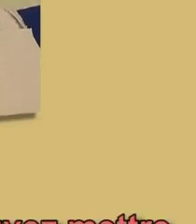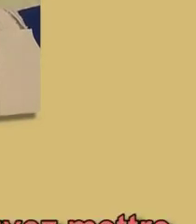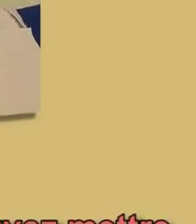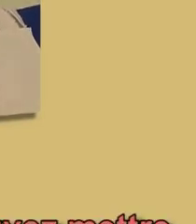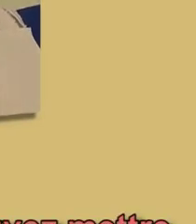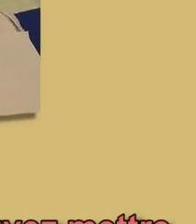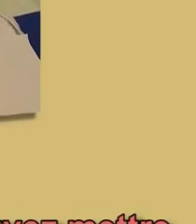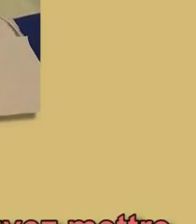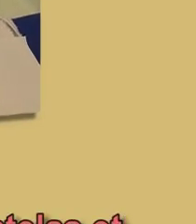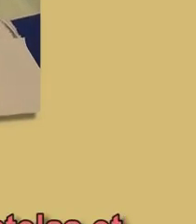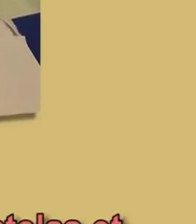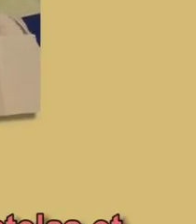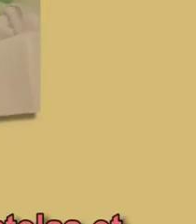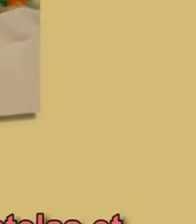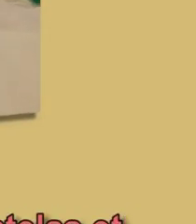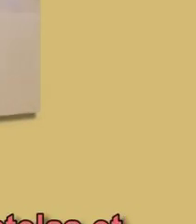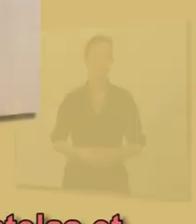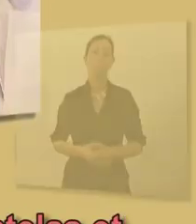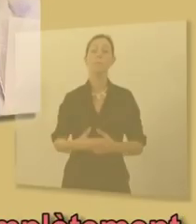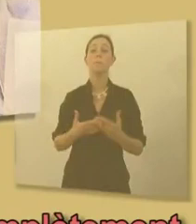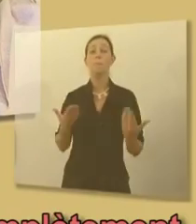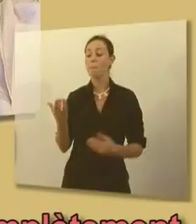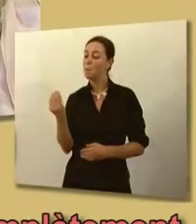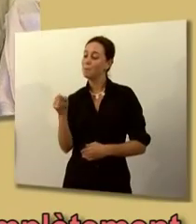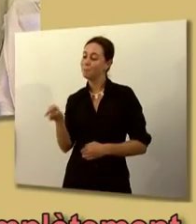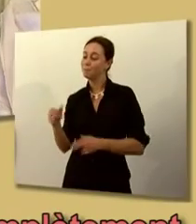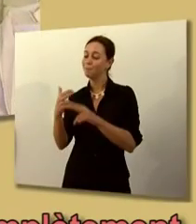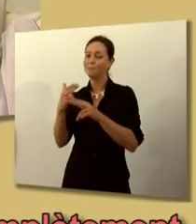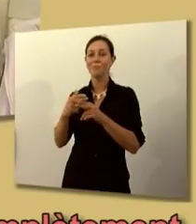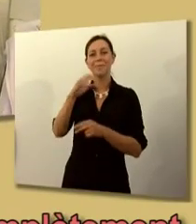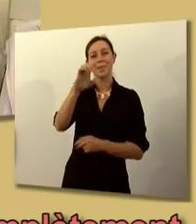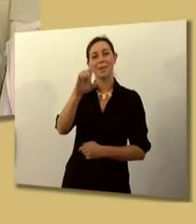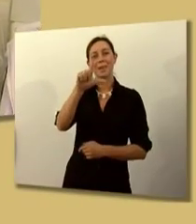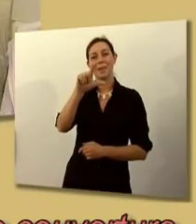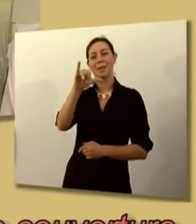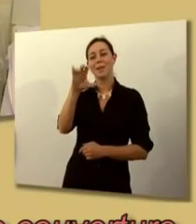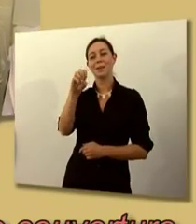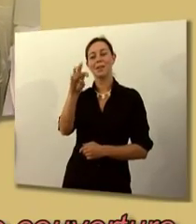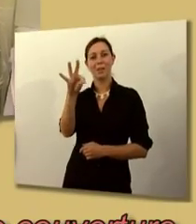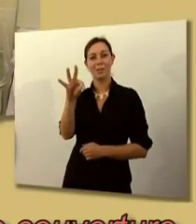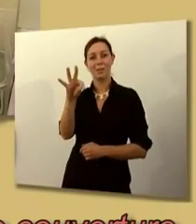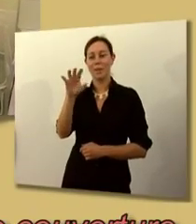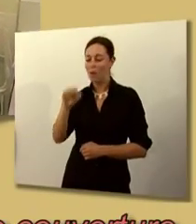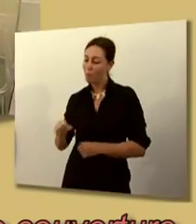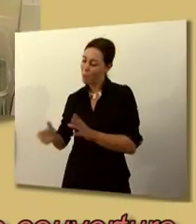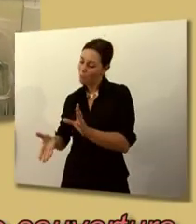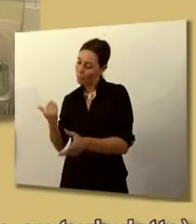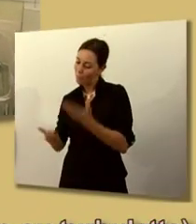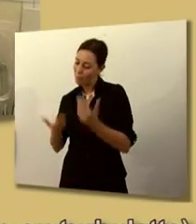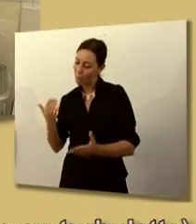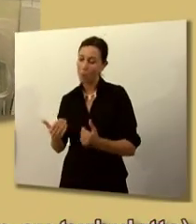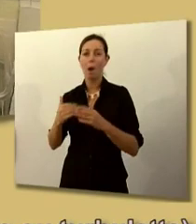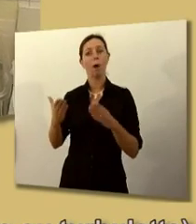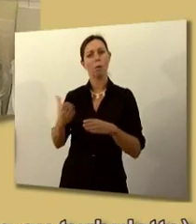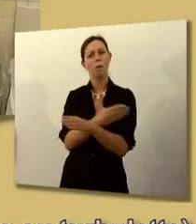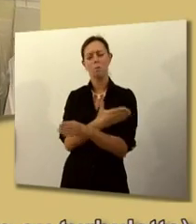Voilà, et vous pouvez mettre Elliot sur le matelas, on va le déshabiller complètement. Voilà. Là, on te retire de ta petite couverture